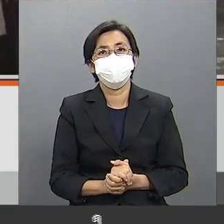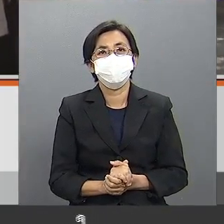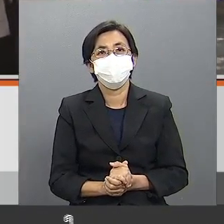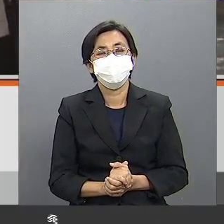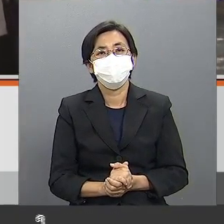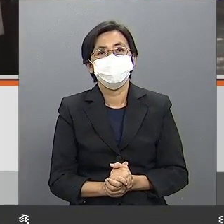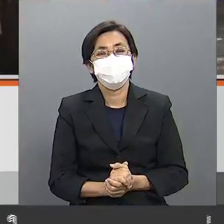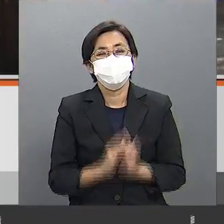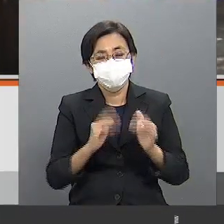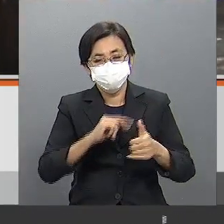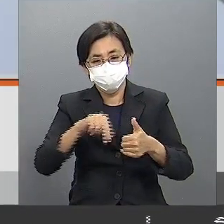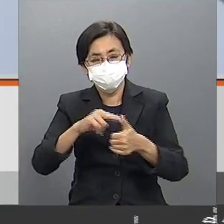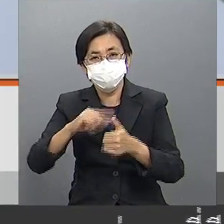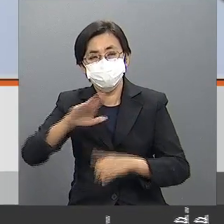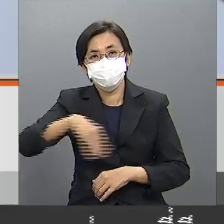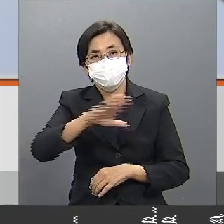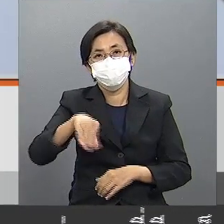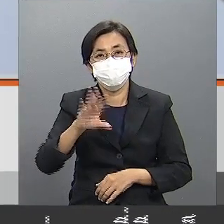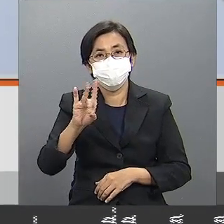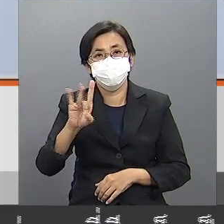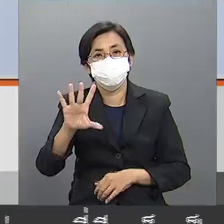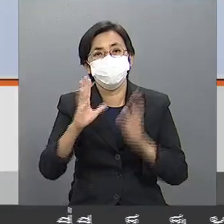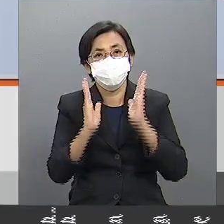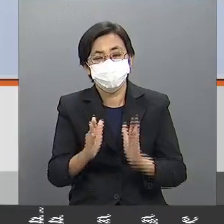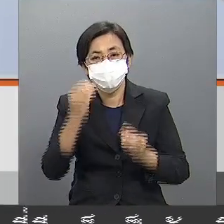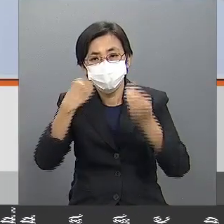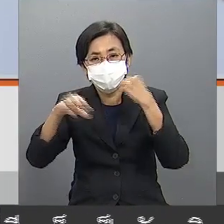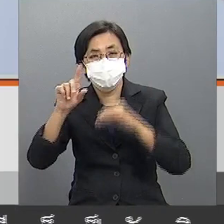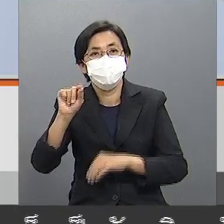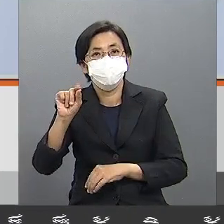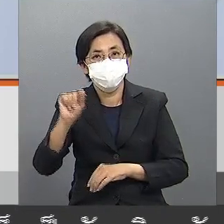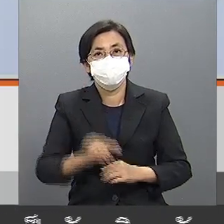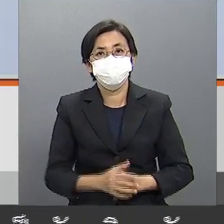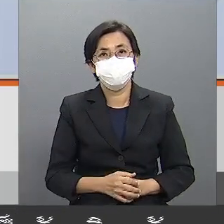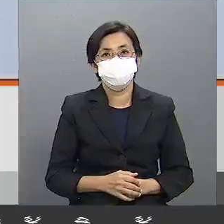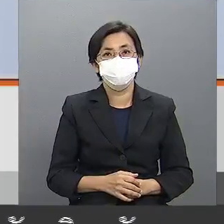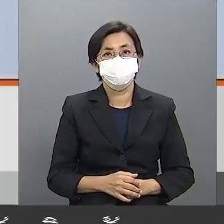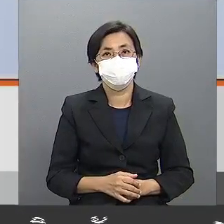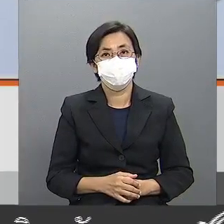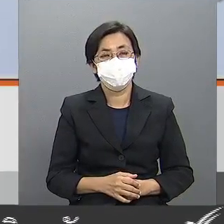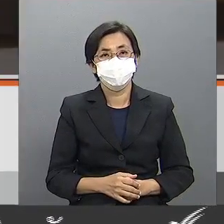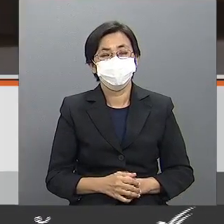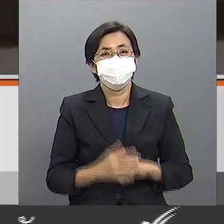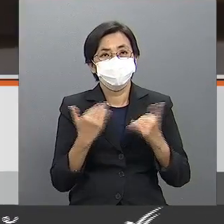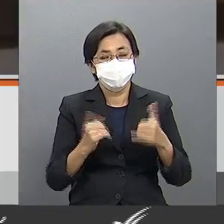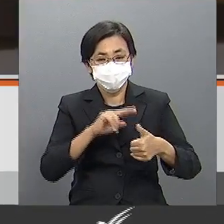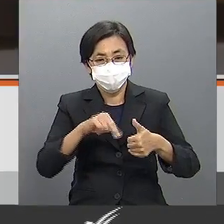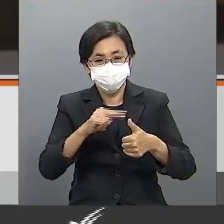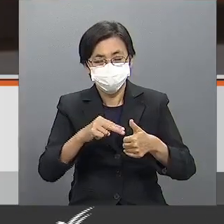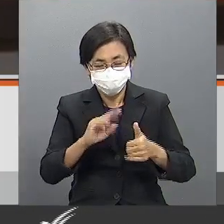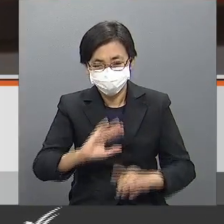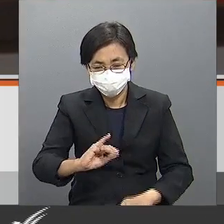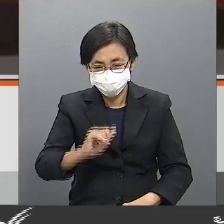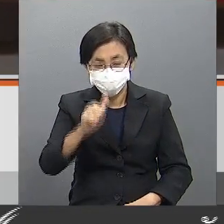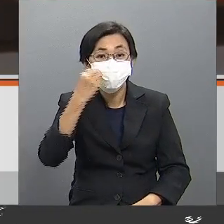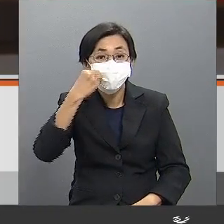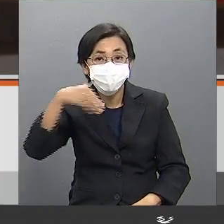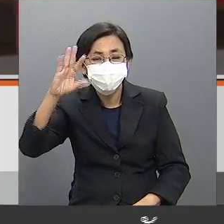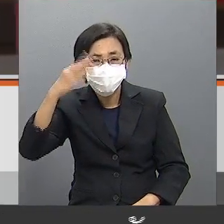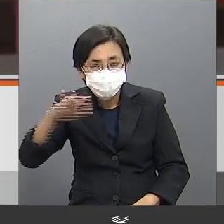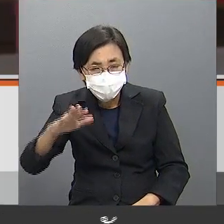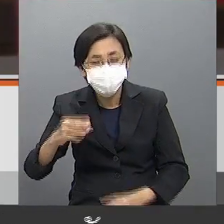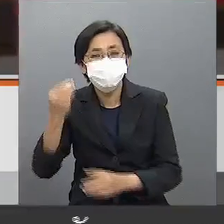คค่ะแต่ขณะเดียวกันข่าวก็ยังมีข่าวดีค่ะเพราะว่าผู้ที่ติดเชื้อโควิด -19 ที่รักษาตัวในโรงพยาบาลสนามทั้ง4แห่งในจังหวัดสงขลาเ